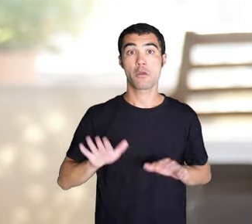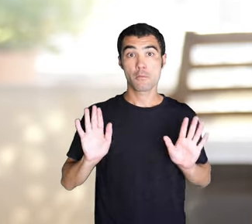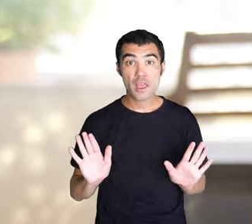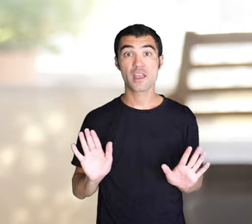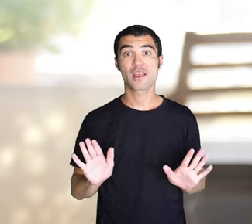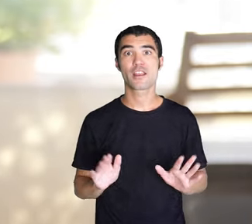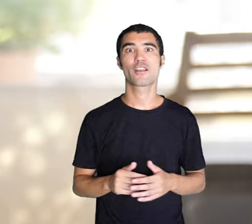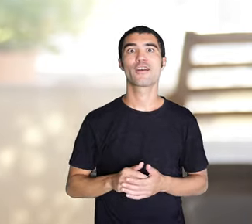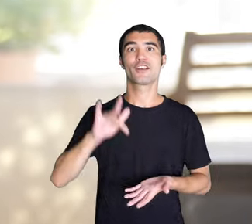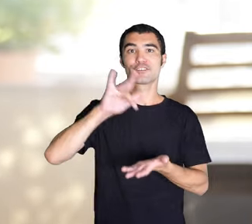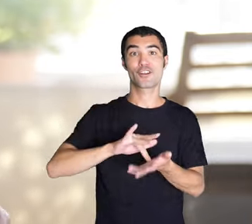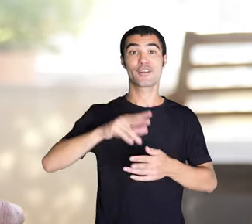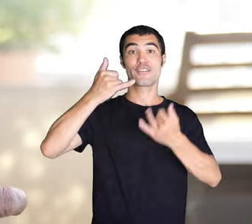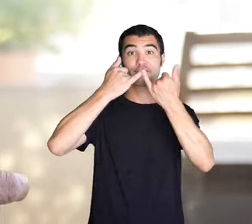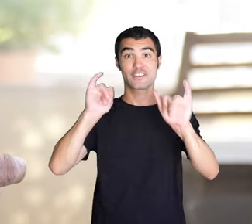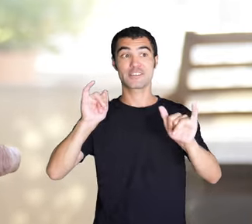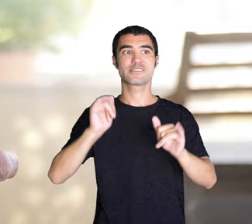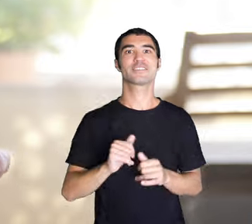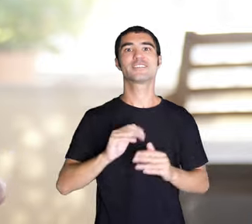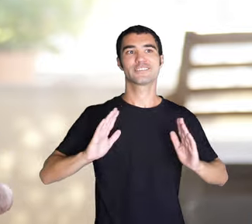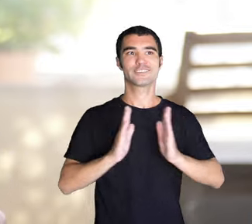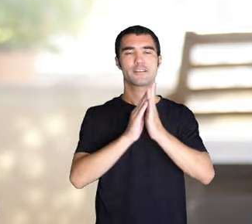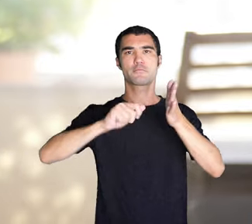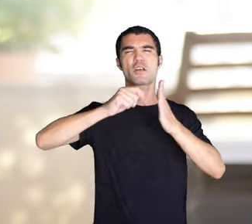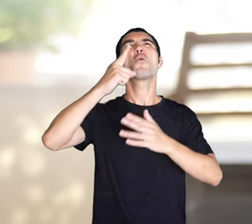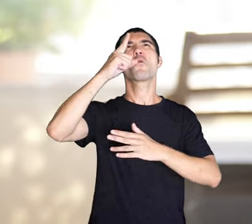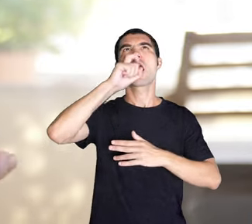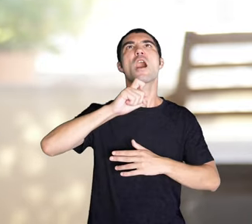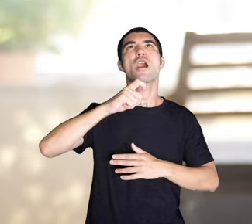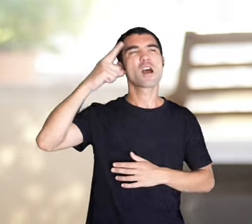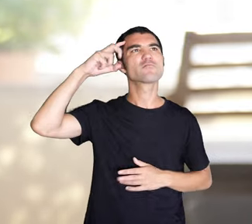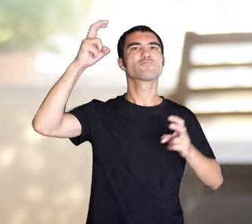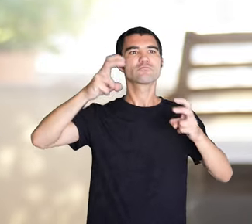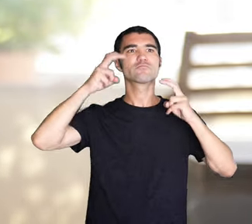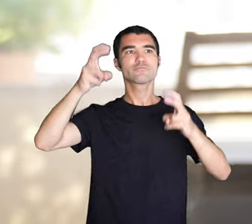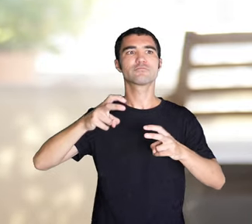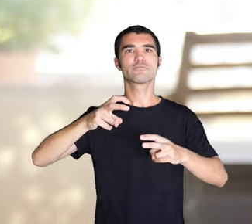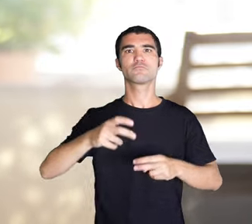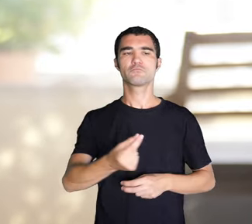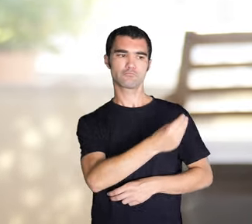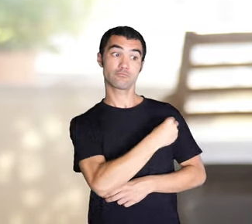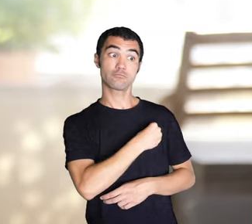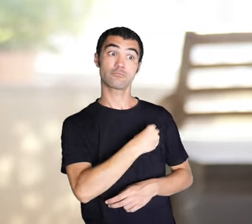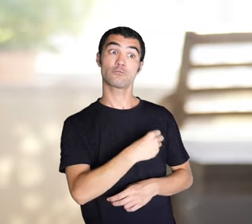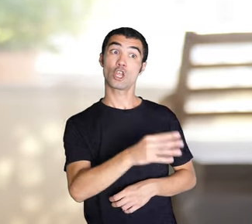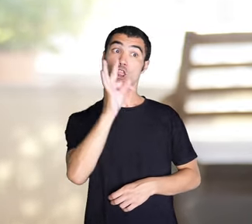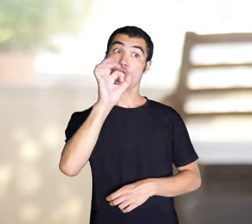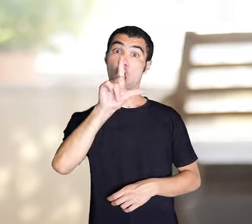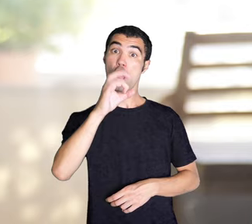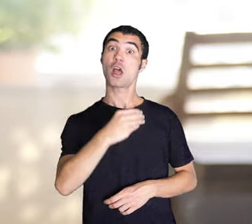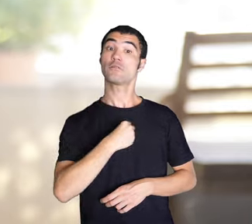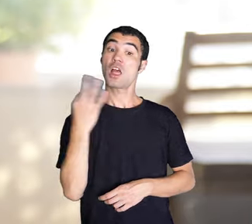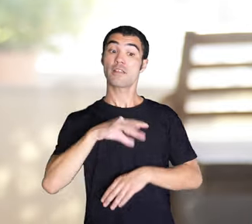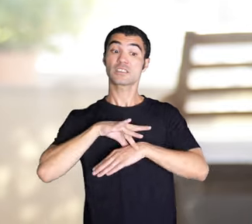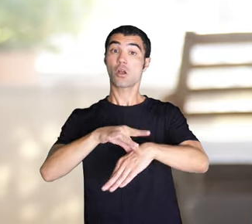I aquí se feia de Sant Pere, un any, se'm van venir i me van dir tot l'hora de fer un seguro.